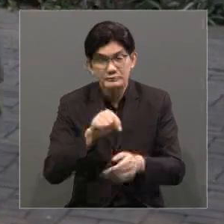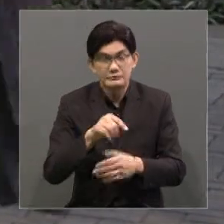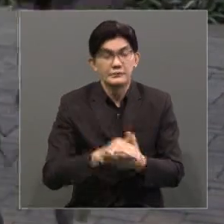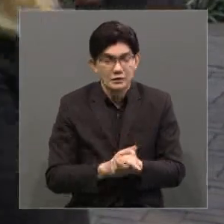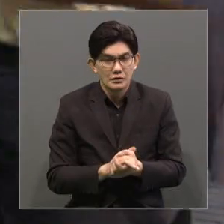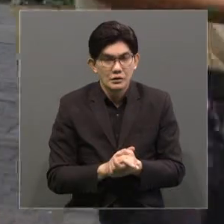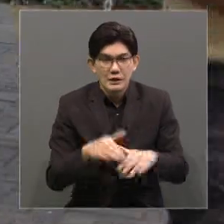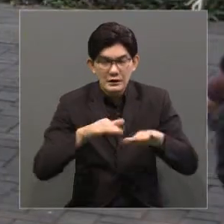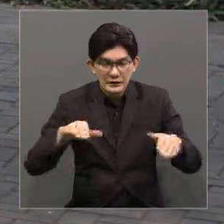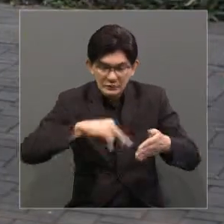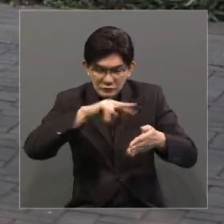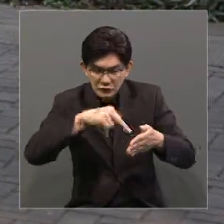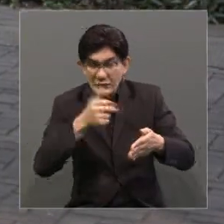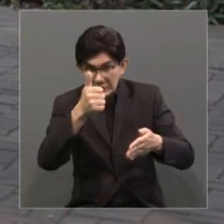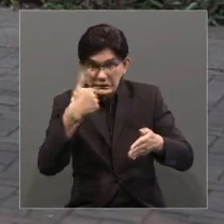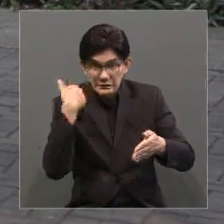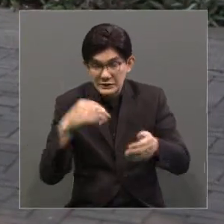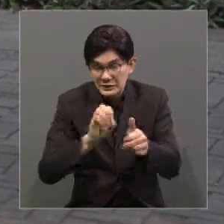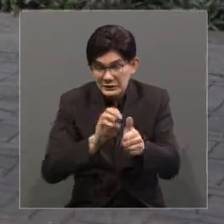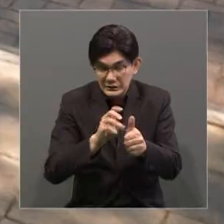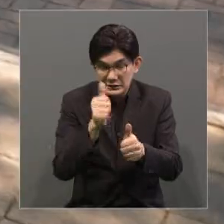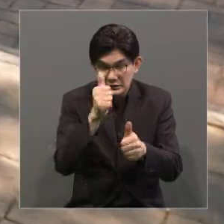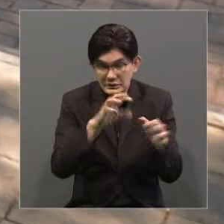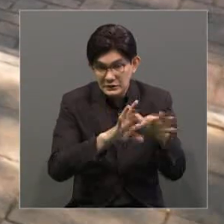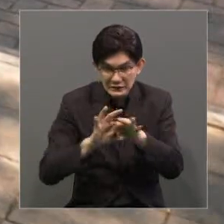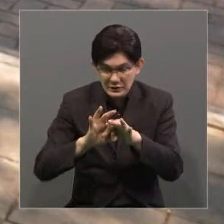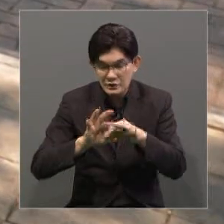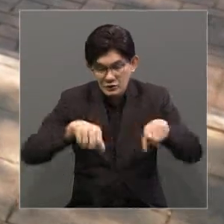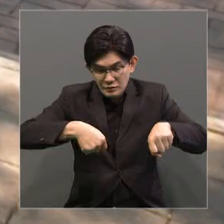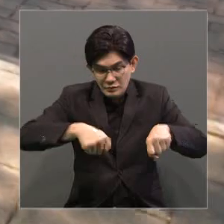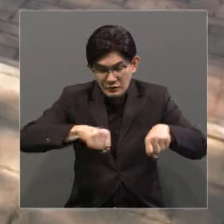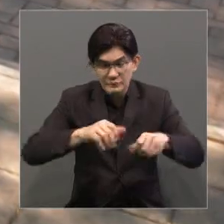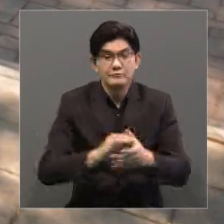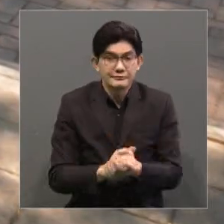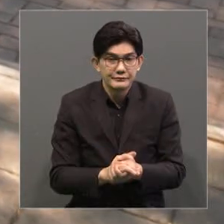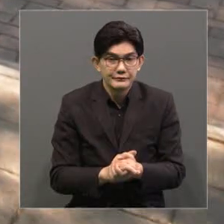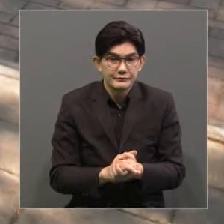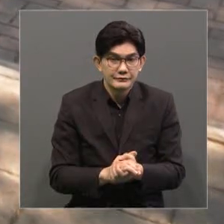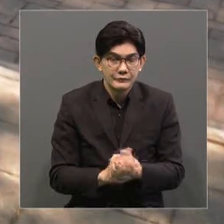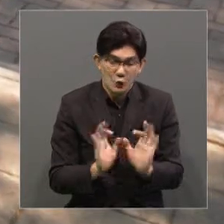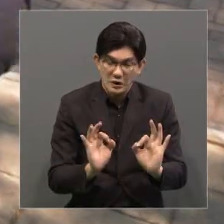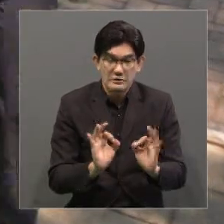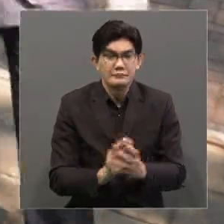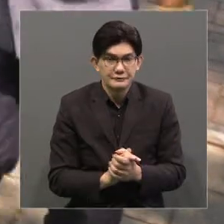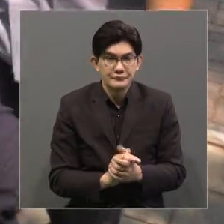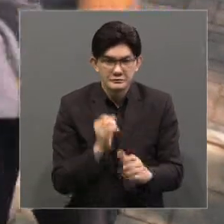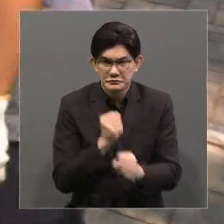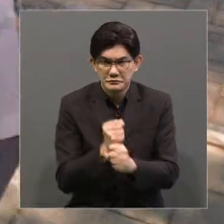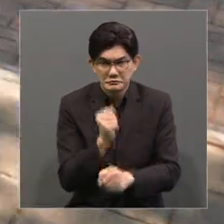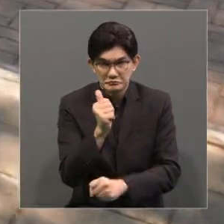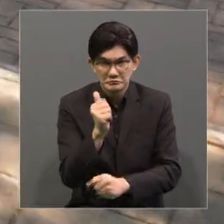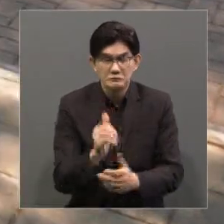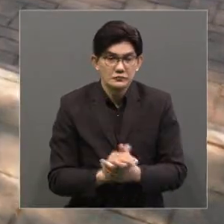มากครับคือดูแลแล้วก็ให้คำแนะนำเกี่ยวกับการใช้รถจักรยานยนต์โอเคครับผมถือว่าทำงานได้ดี